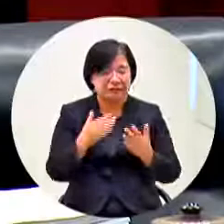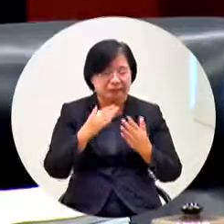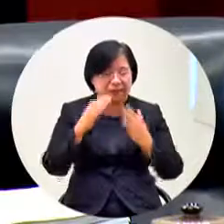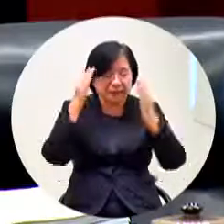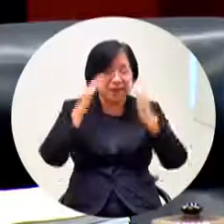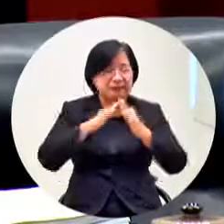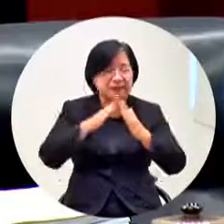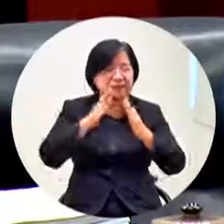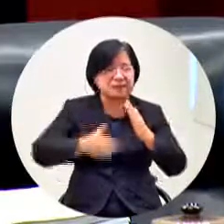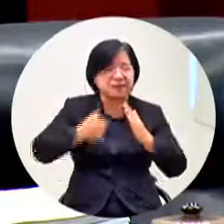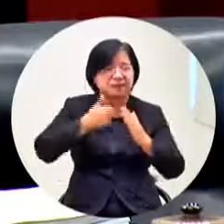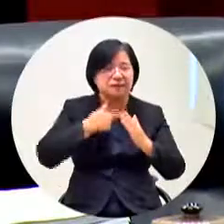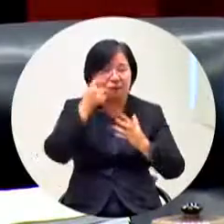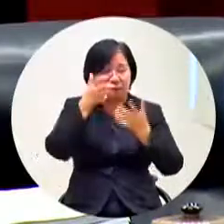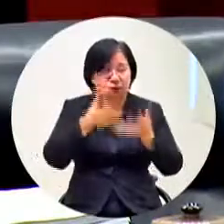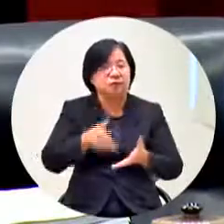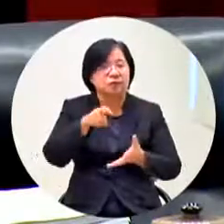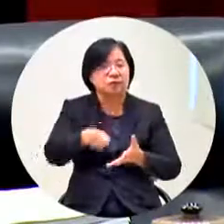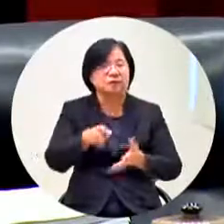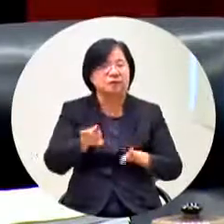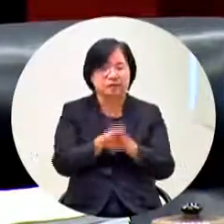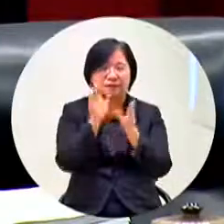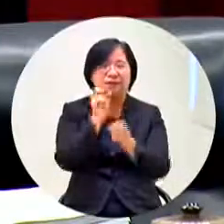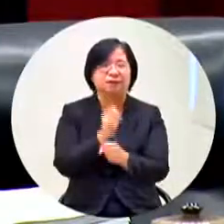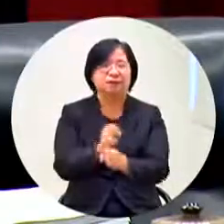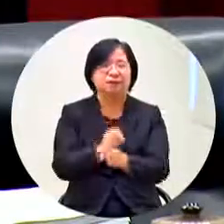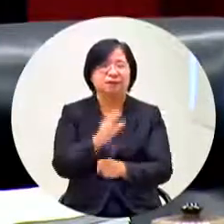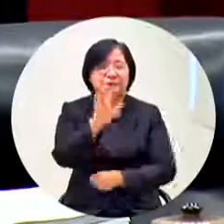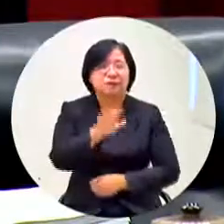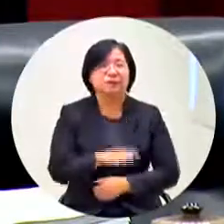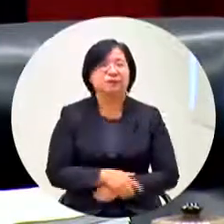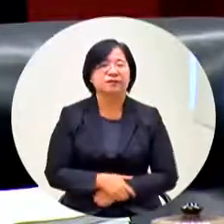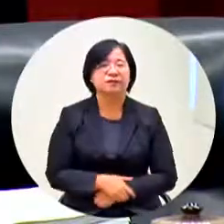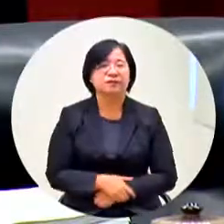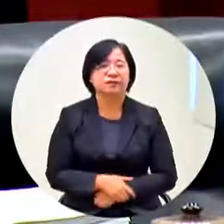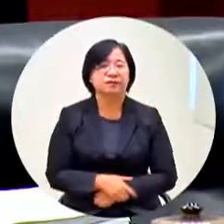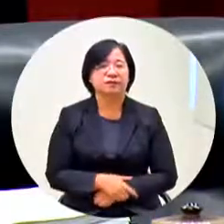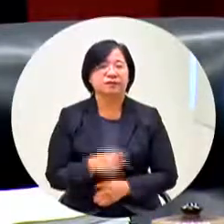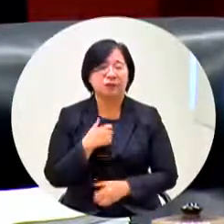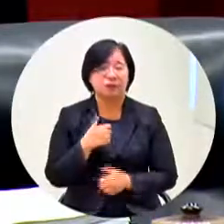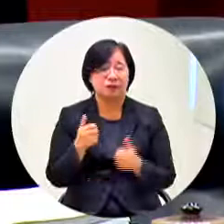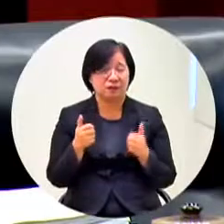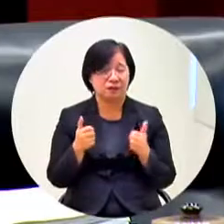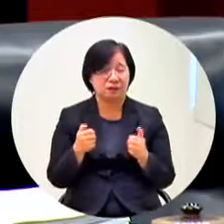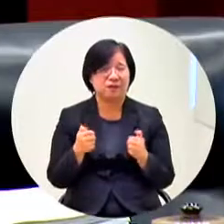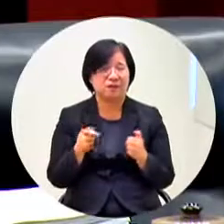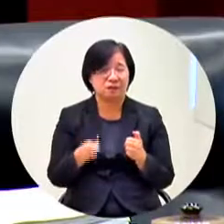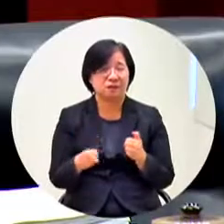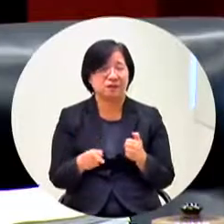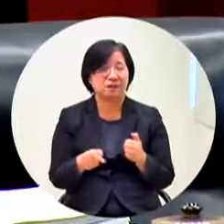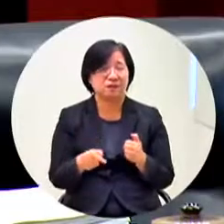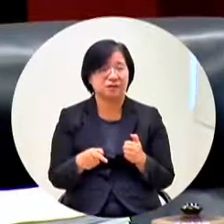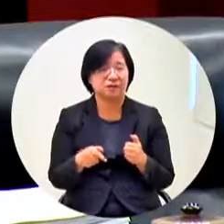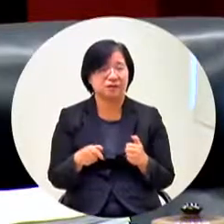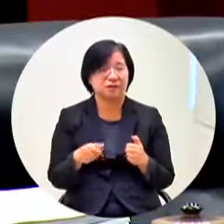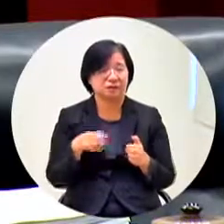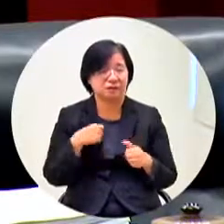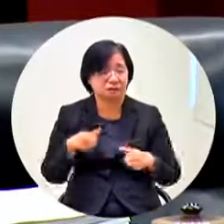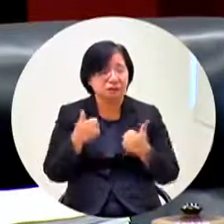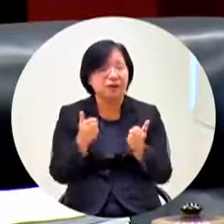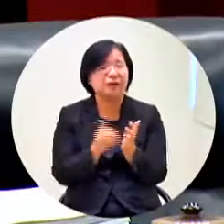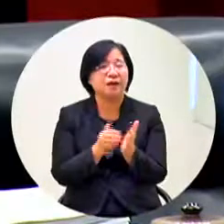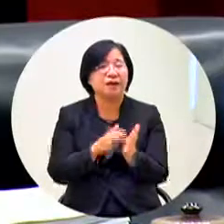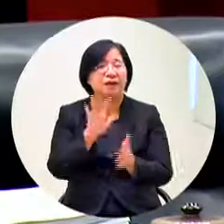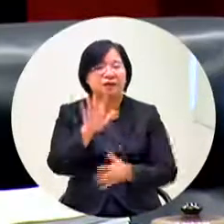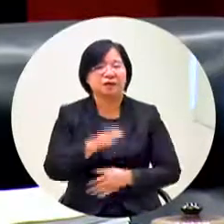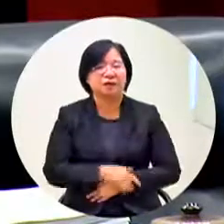重视到这一点开始做了。那开始做的时候我也非常谢谢这个已经有一个结果，但是我们希望的是说既然